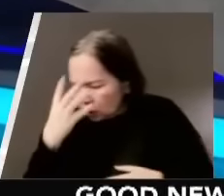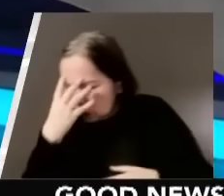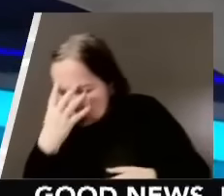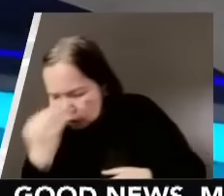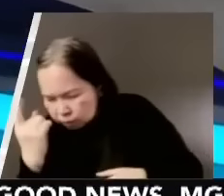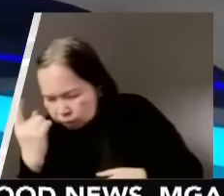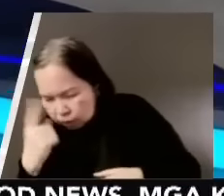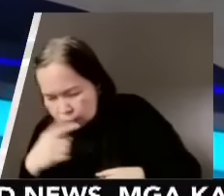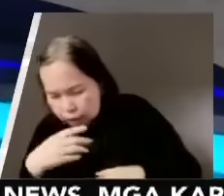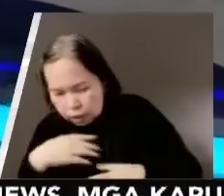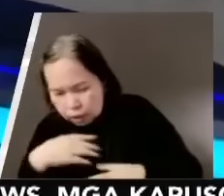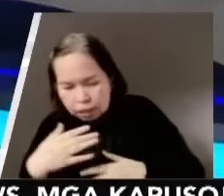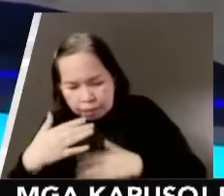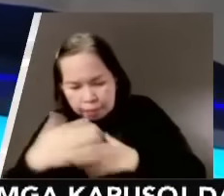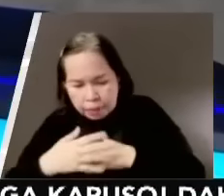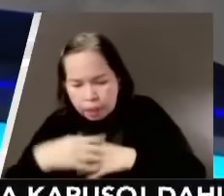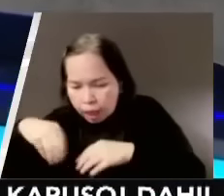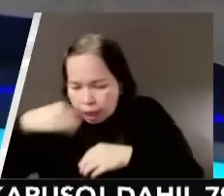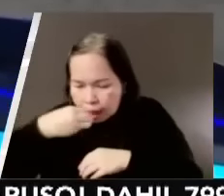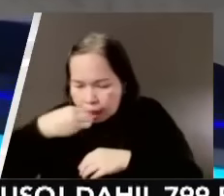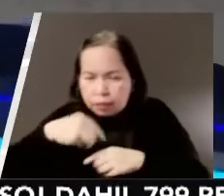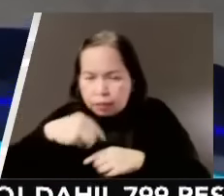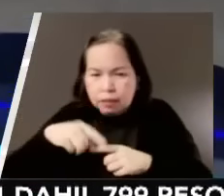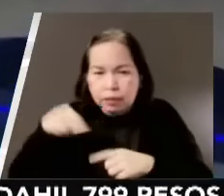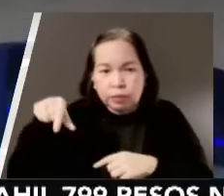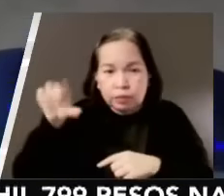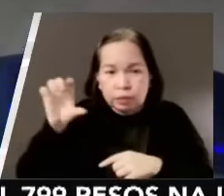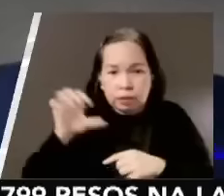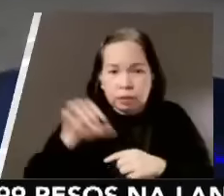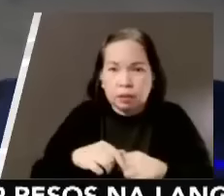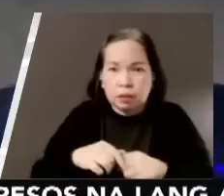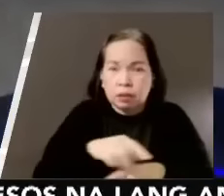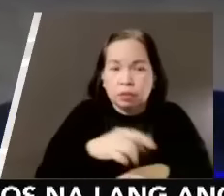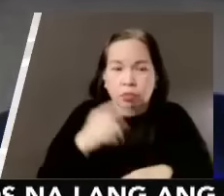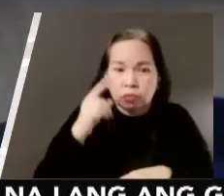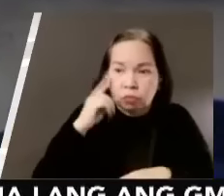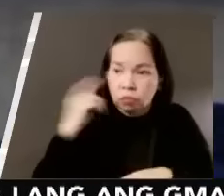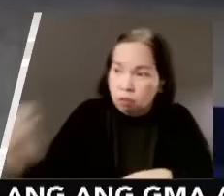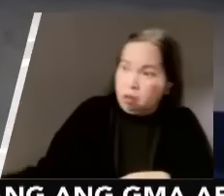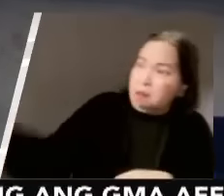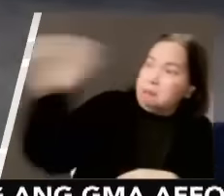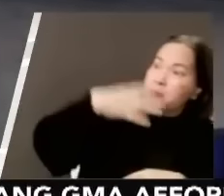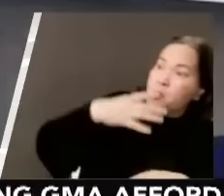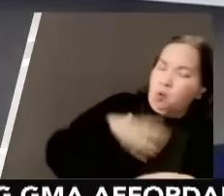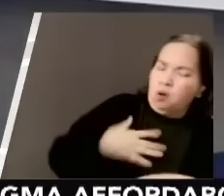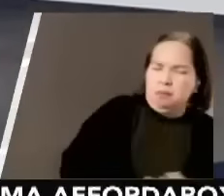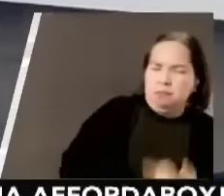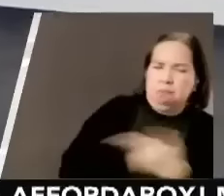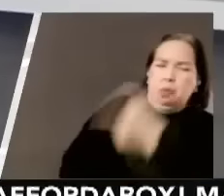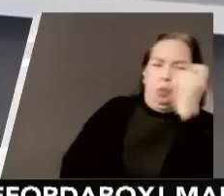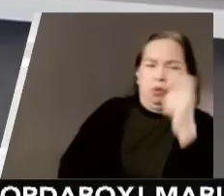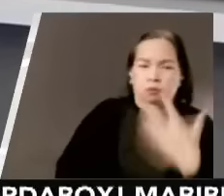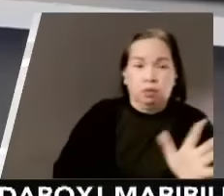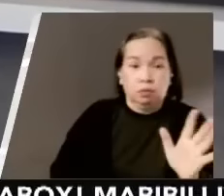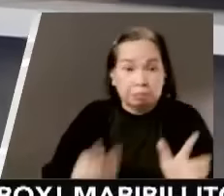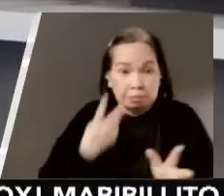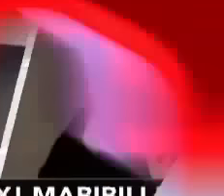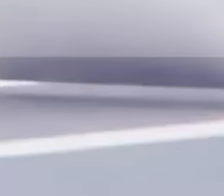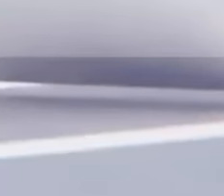siya ng biktima kaya agad siyang nagpaputok. May tuturing kaya itong self-defense? Alamin sa pagtutok ni Bea